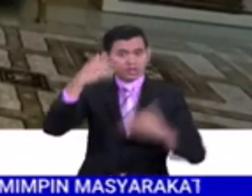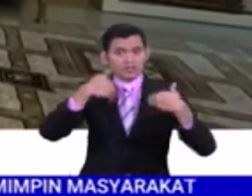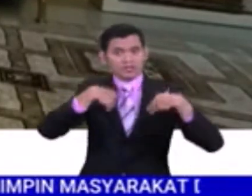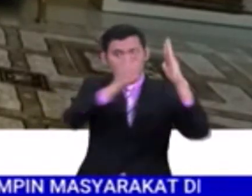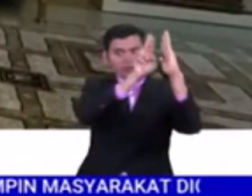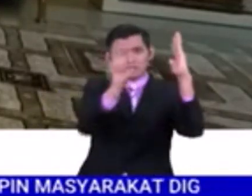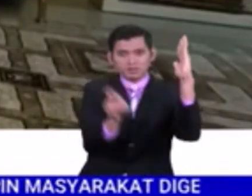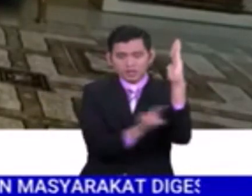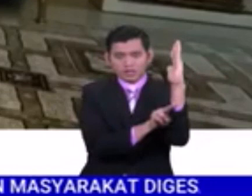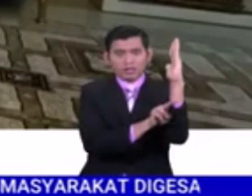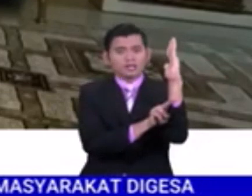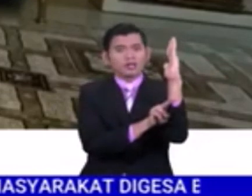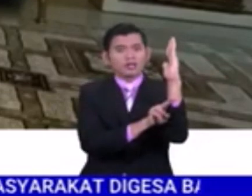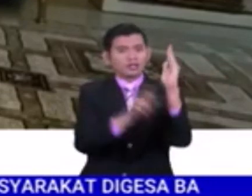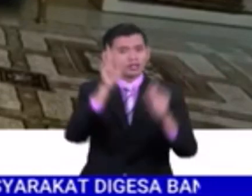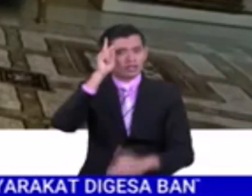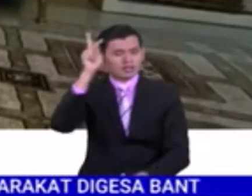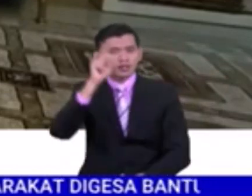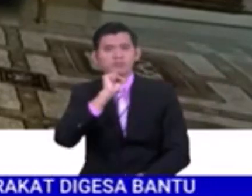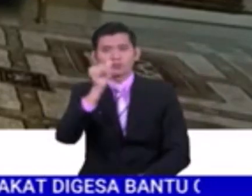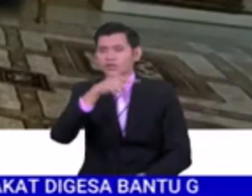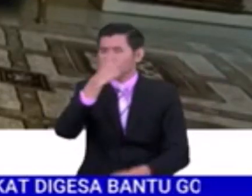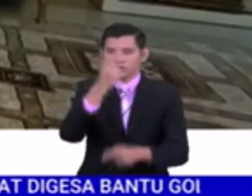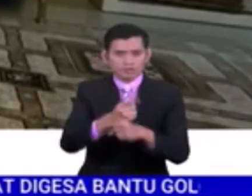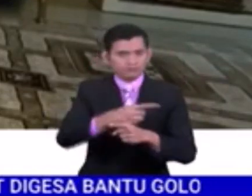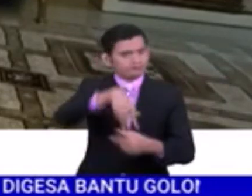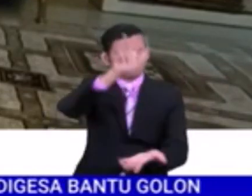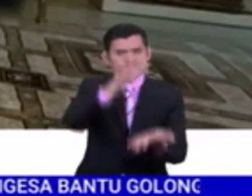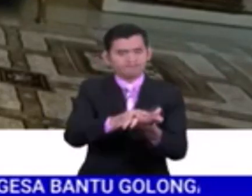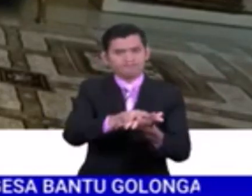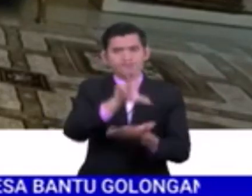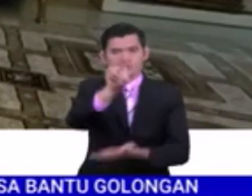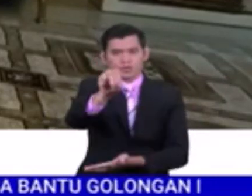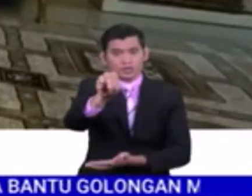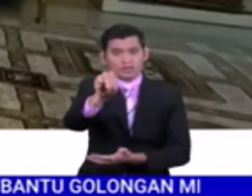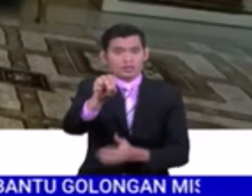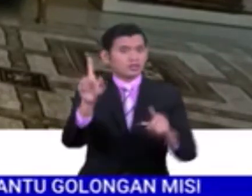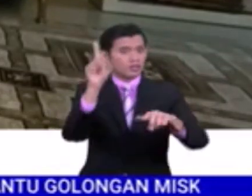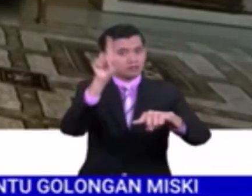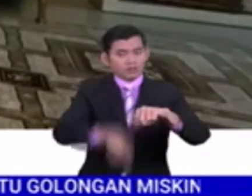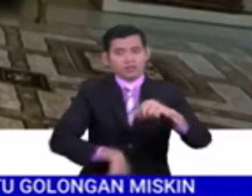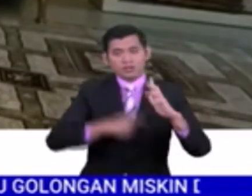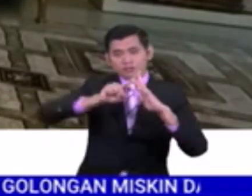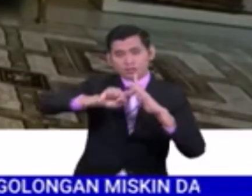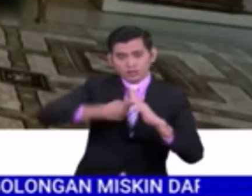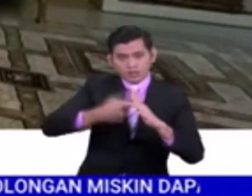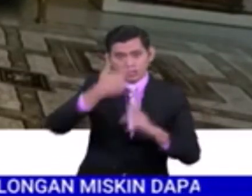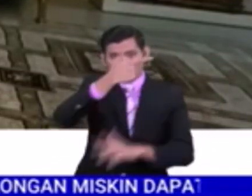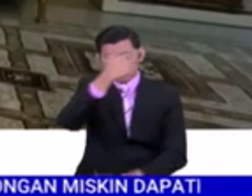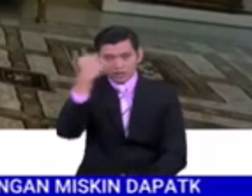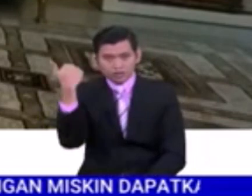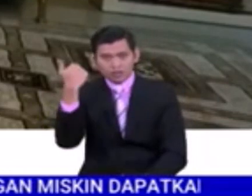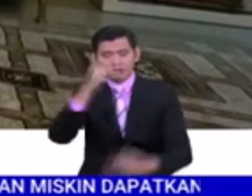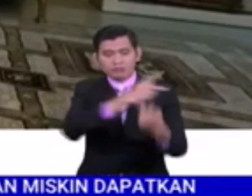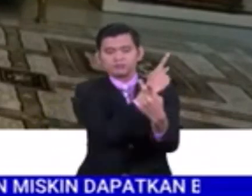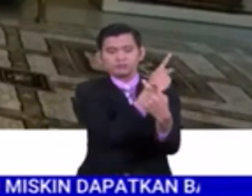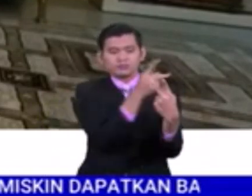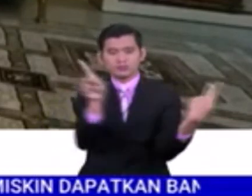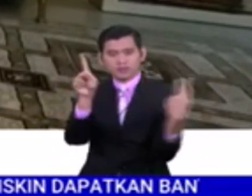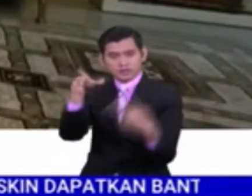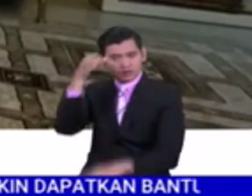Negeri Kelantan sebagai tidak sah dan tidak dapat berkuat kuasa kerana bertentangan dengan